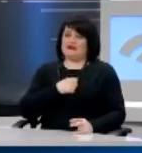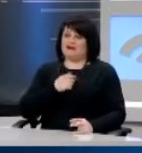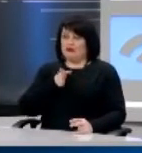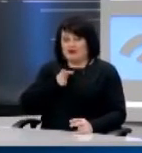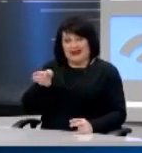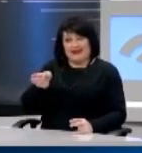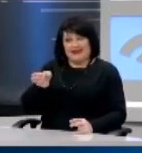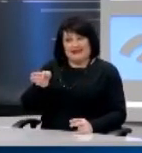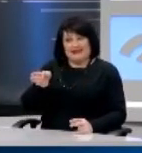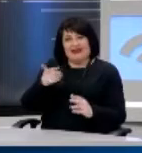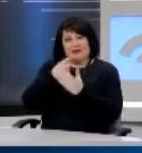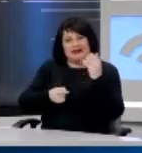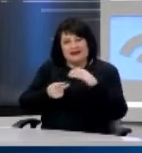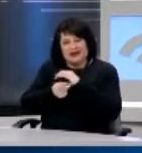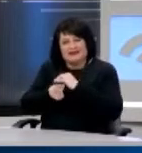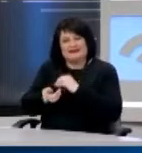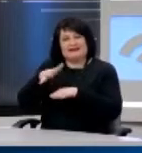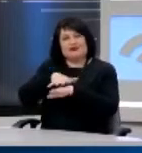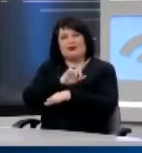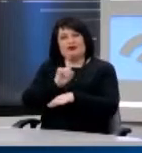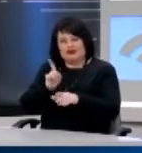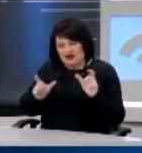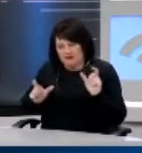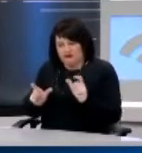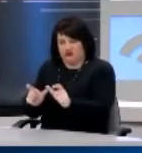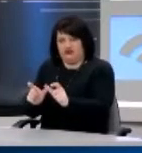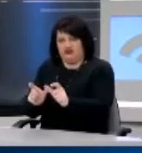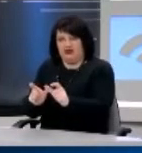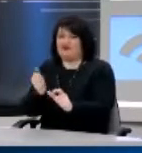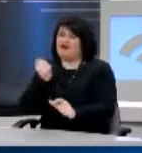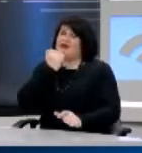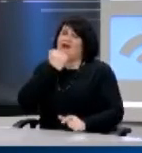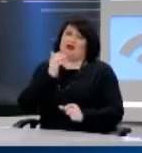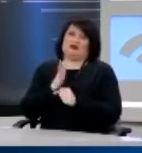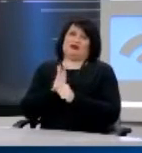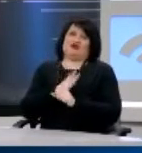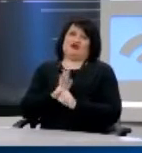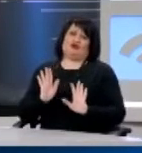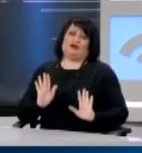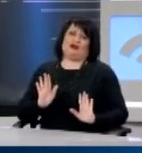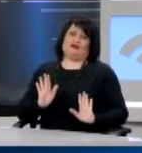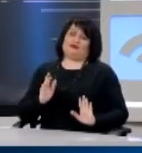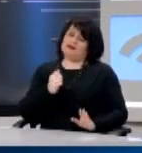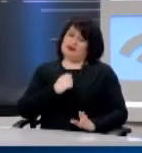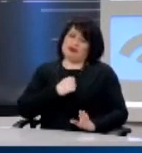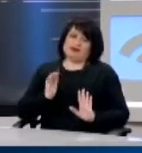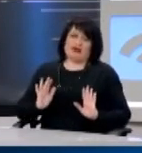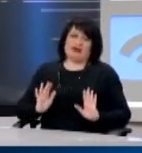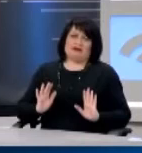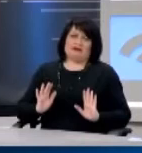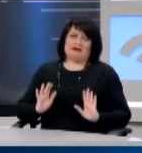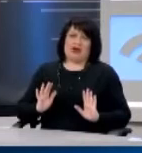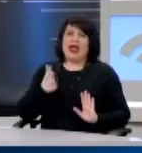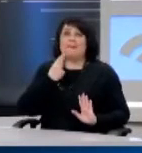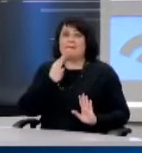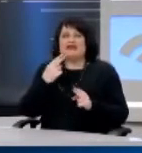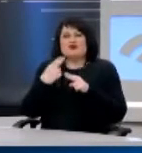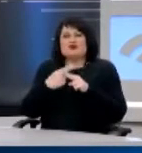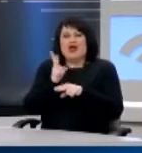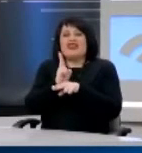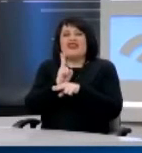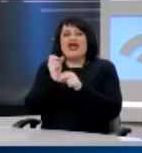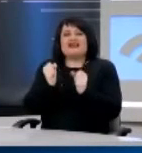Και δεν υπήρξε ποτέ μονόδρομος για τη χώρα, γιατί αυτή η χώρα βρίσκεται σε ένα σταυροδρόμι υπήρων, σε ένα